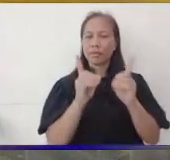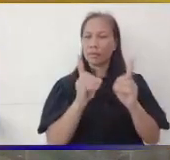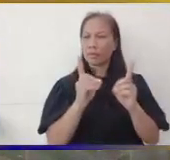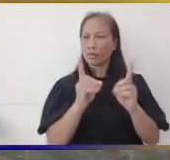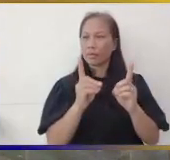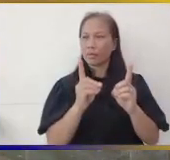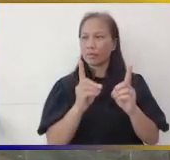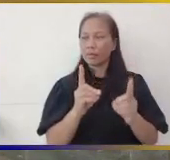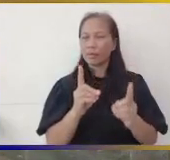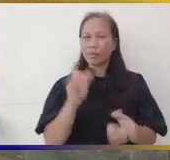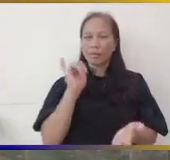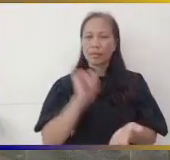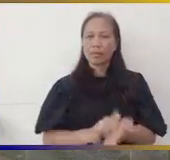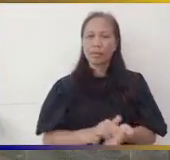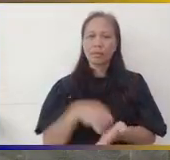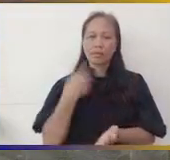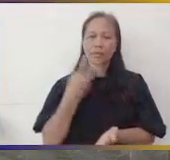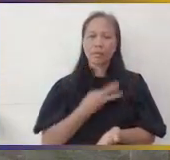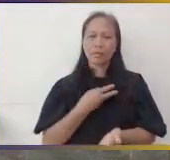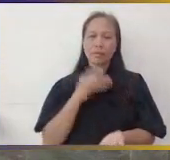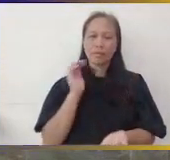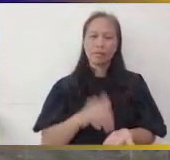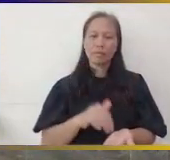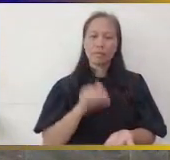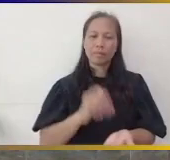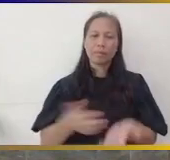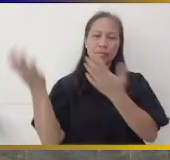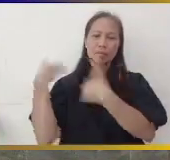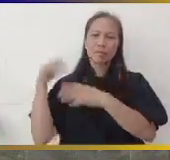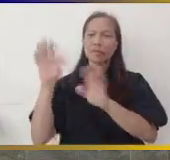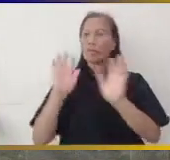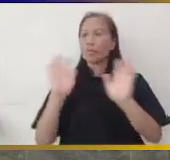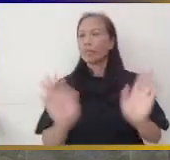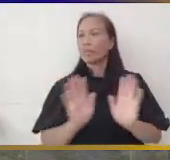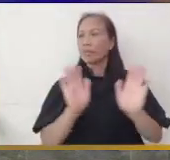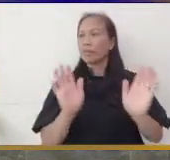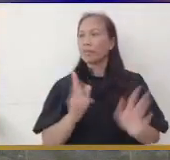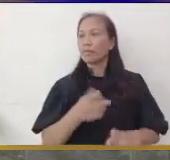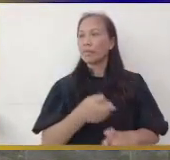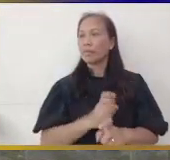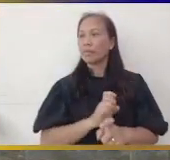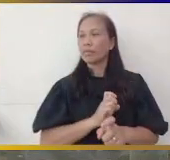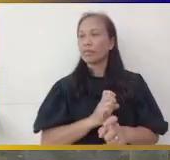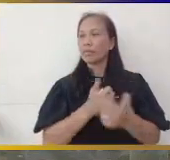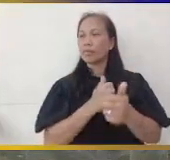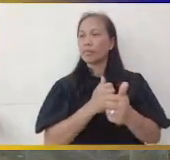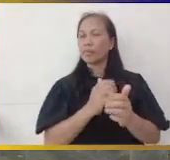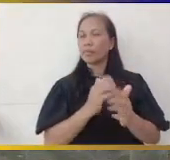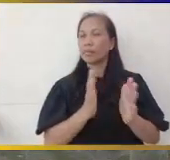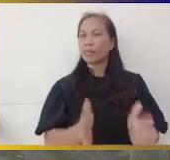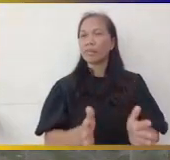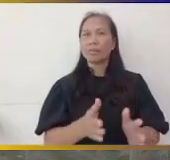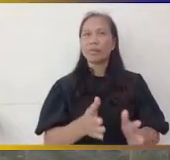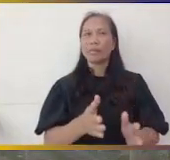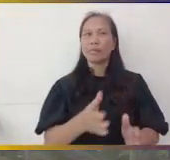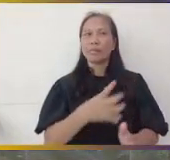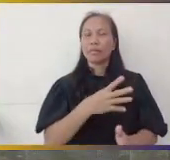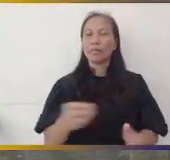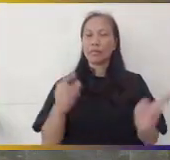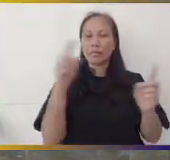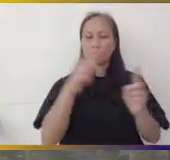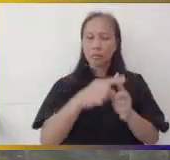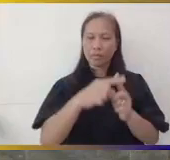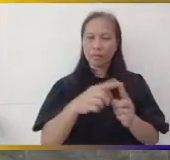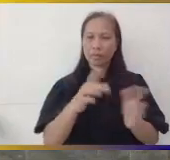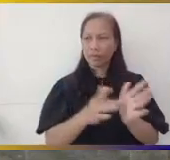nakaraang Sunday going back to the apostles and of course from the apostles to the Lord Jesus Christ So makikita niyo mga kapatid